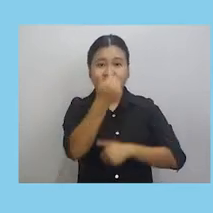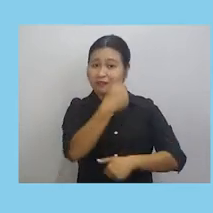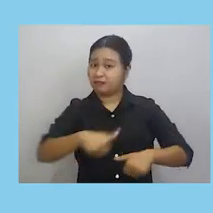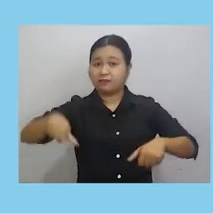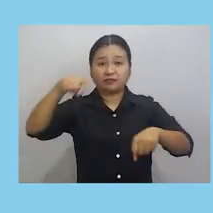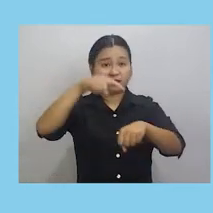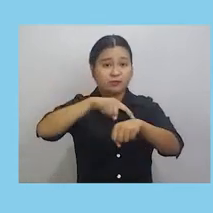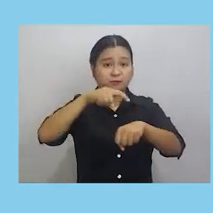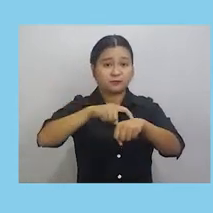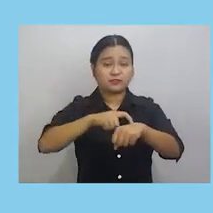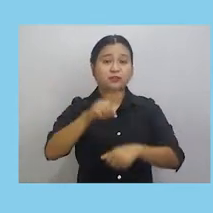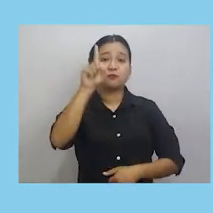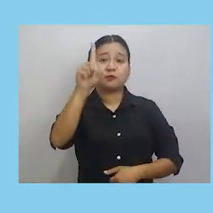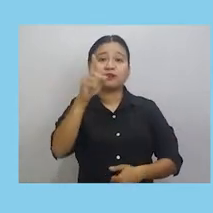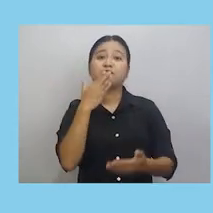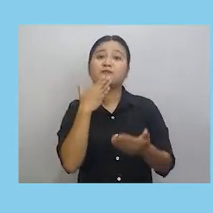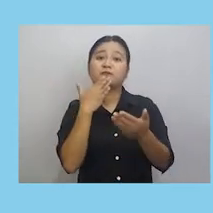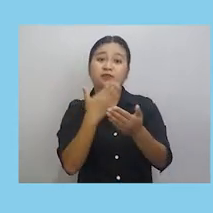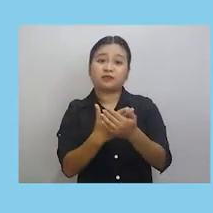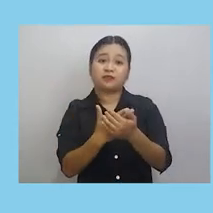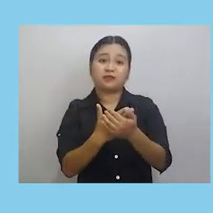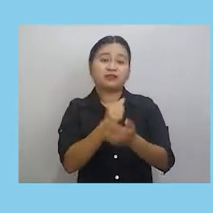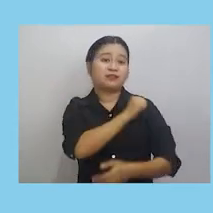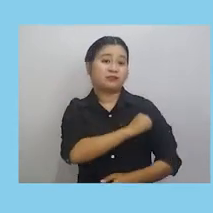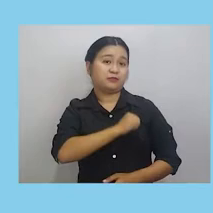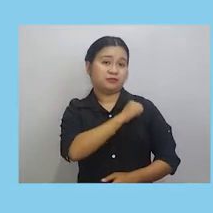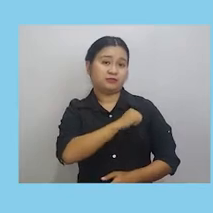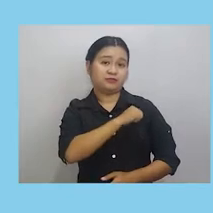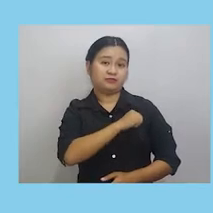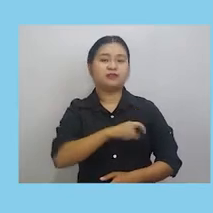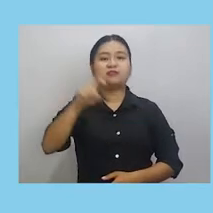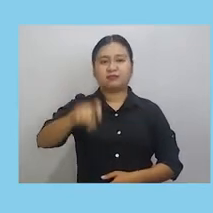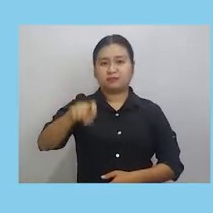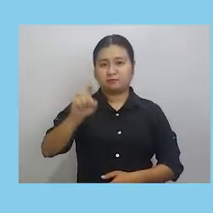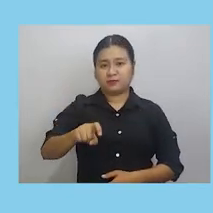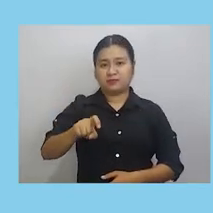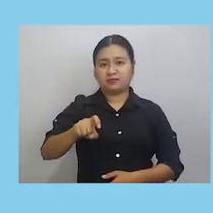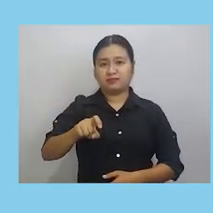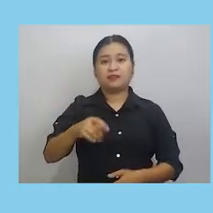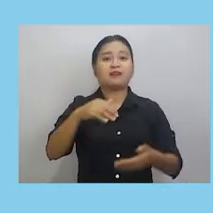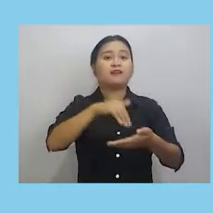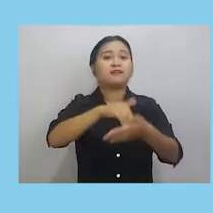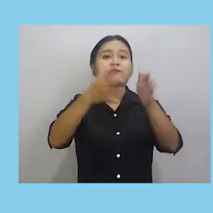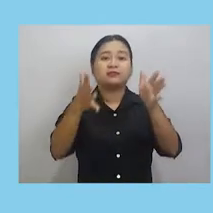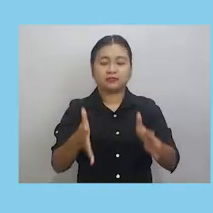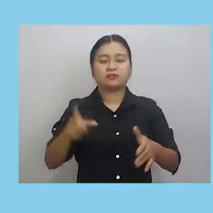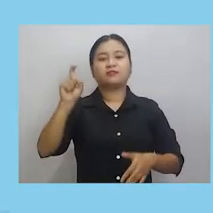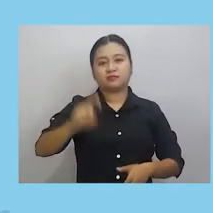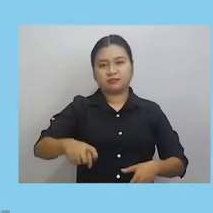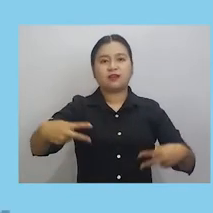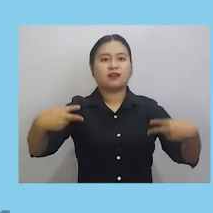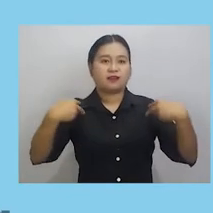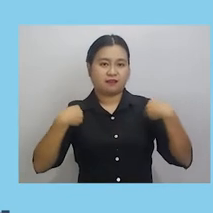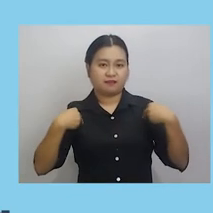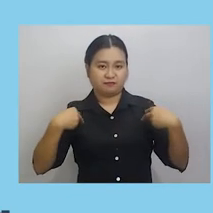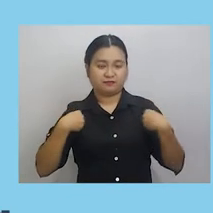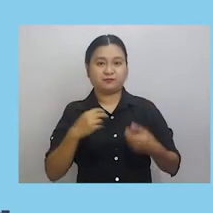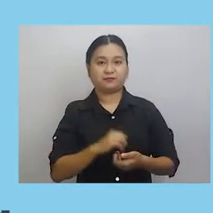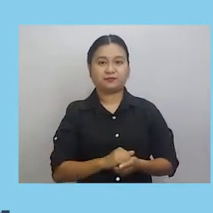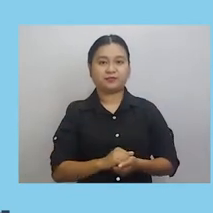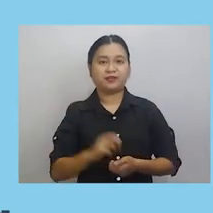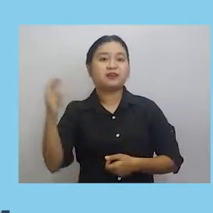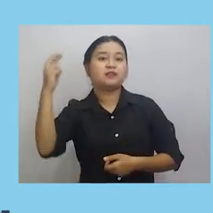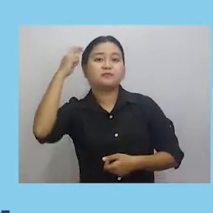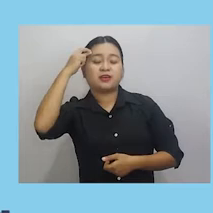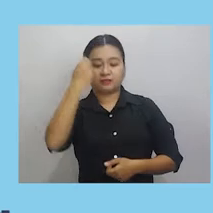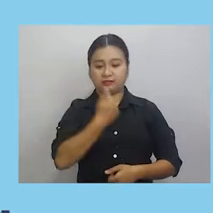pagkakataon. Isa itong magandang katangian na dapat ay taglay ng bawat mag-aaral na Pilipino. Pagpapaalala